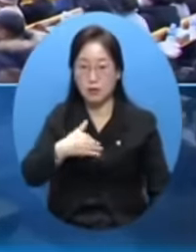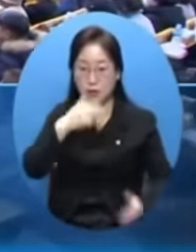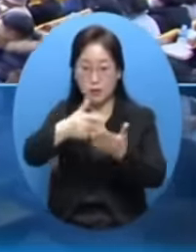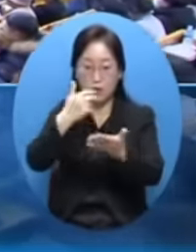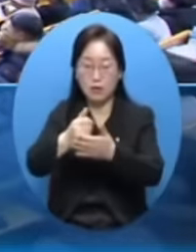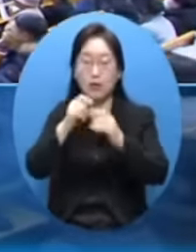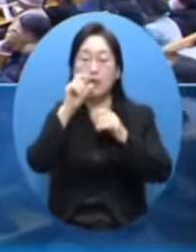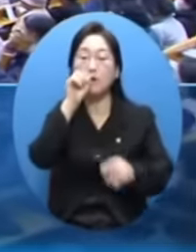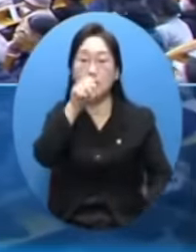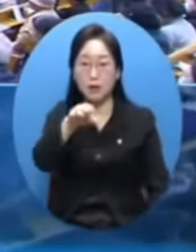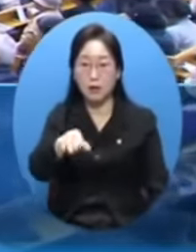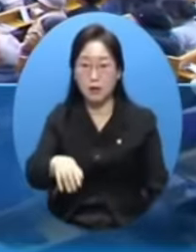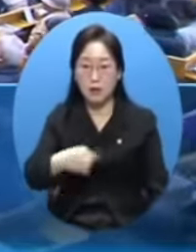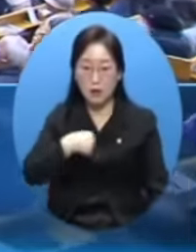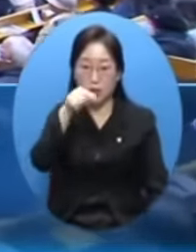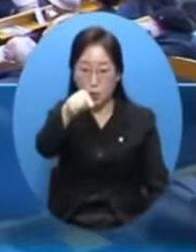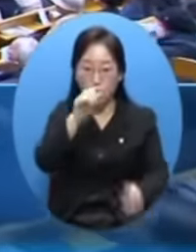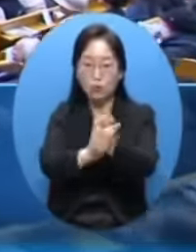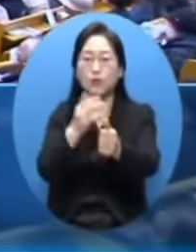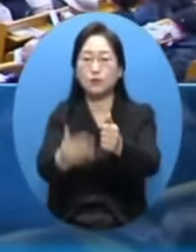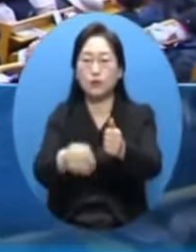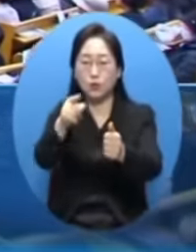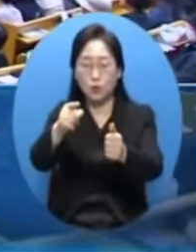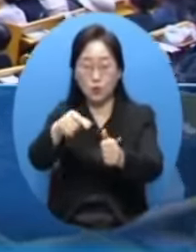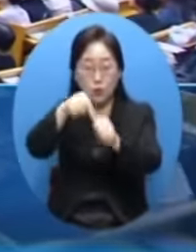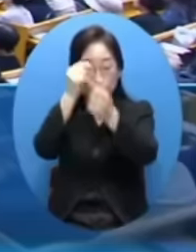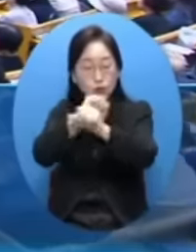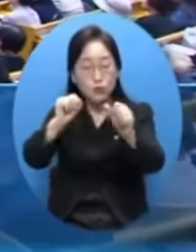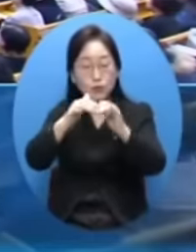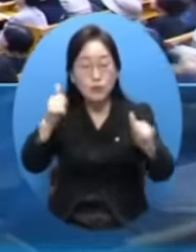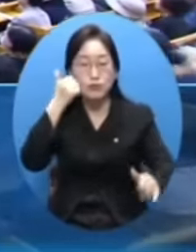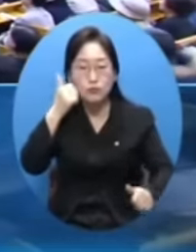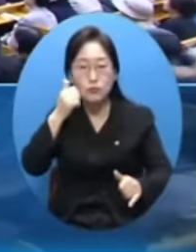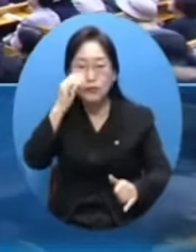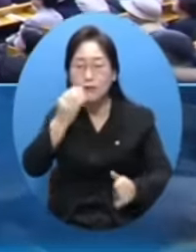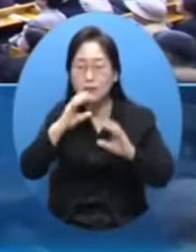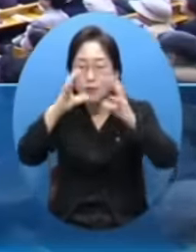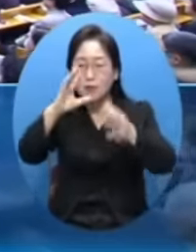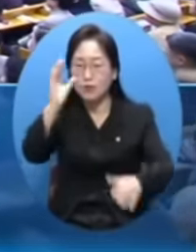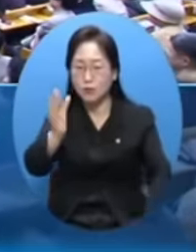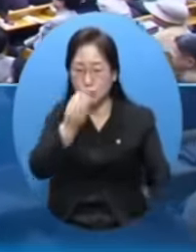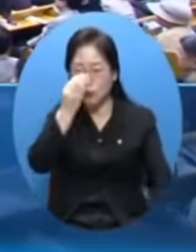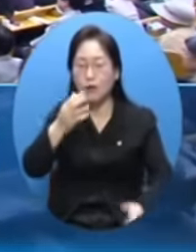말하노니 내가 너를 도울 것이라 내 구속자는 이스라엘의 거룩한